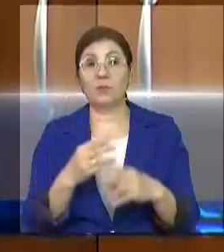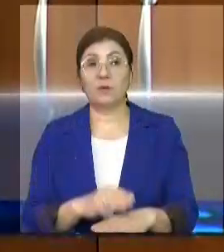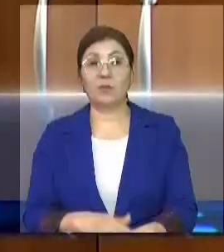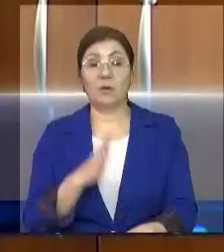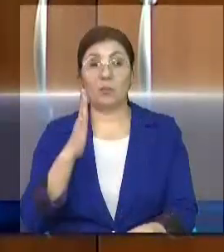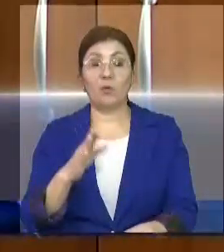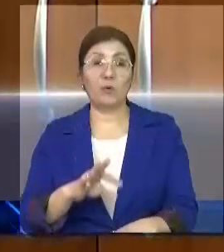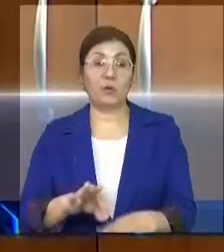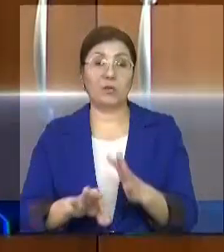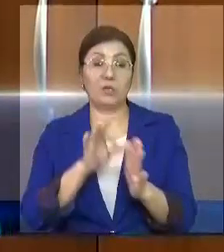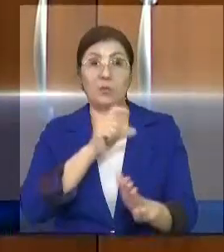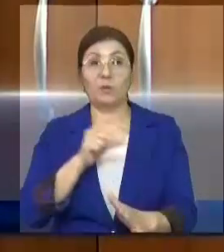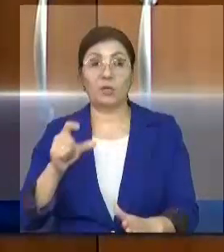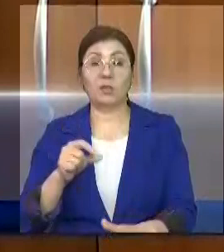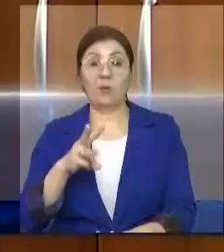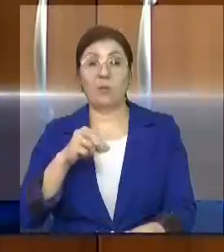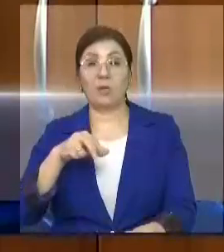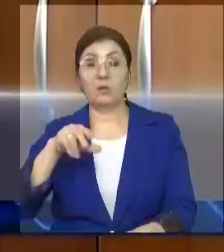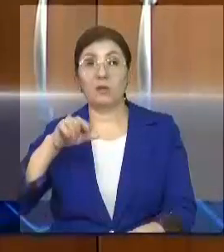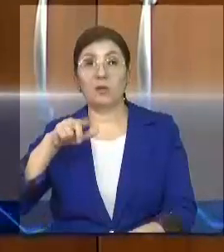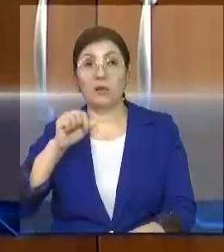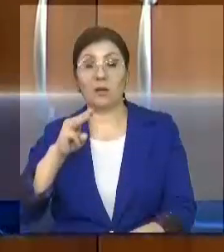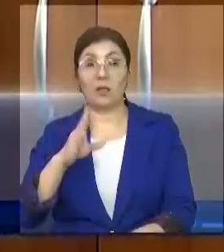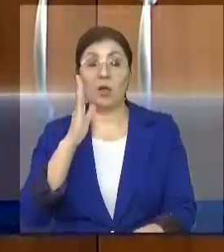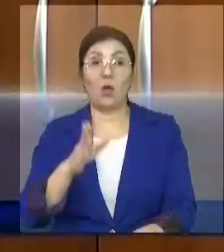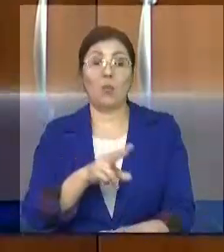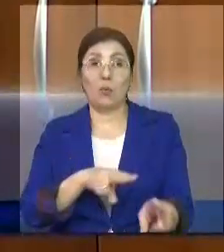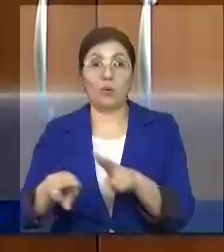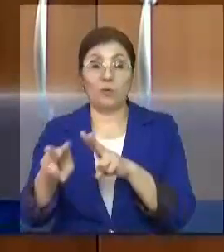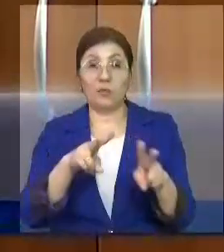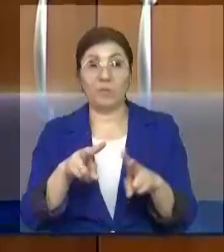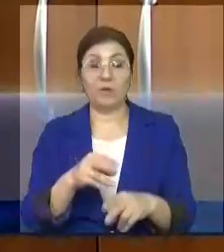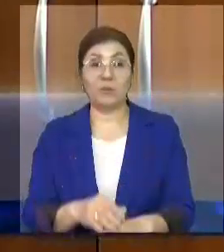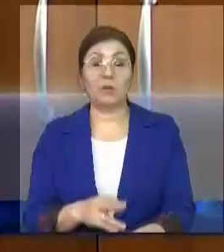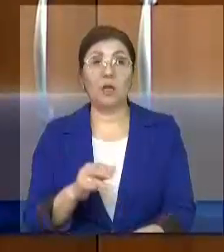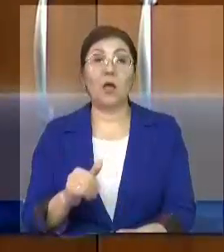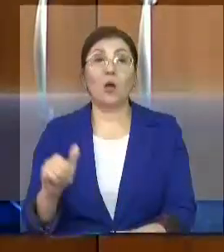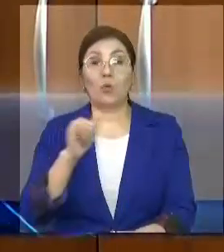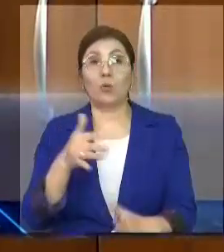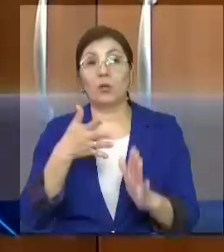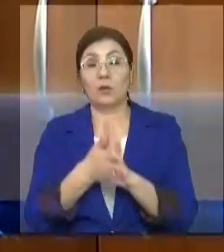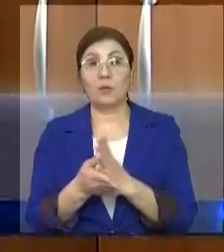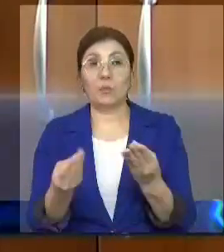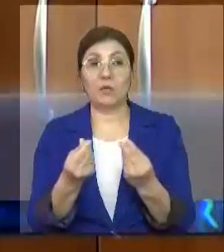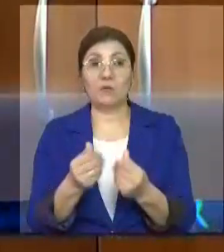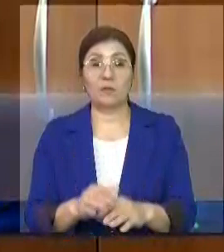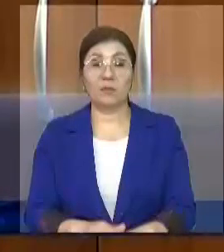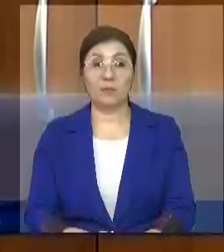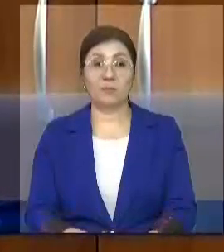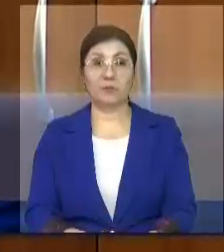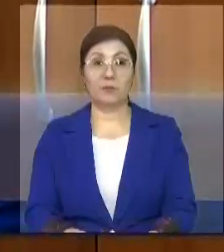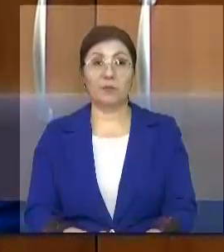будут депутаты нашего областного маслихата уже вести контроль за этими денежными средствами. Специалисты извне будут